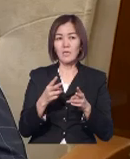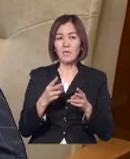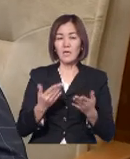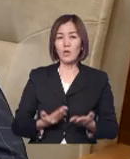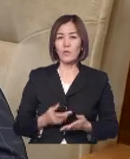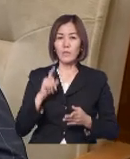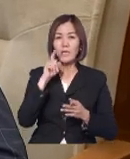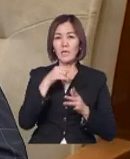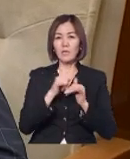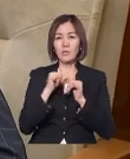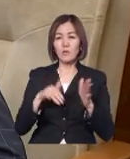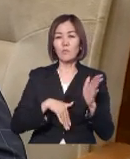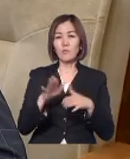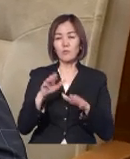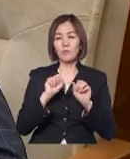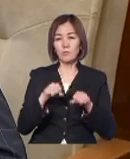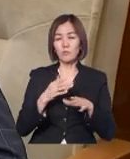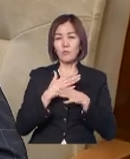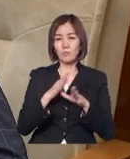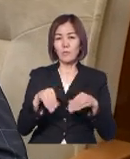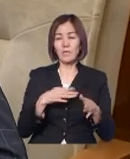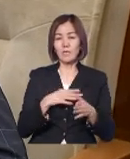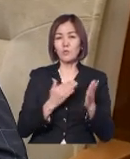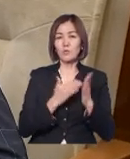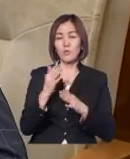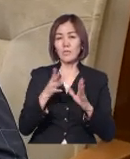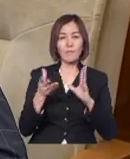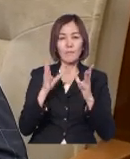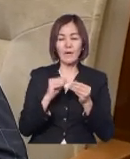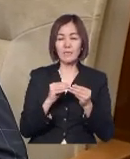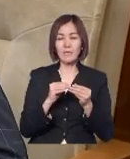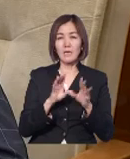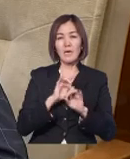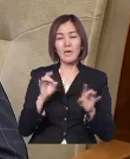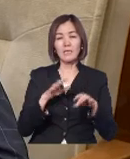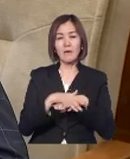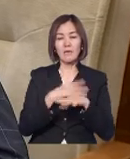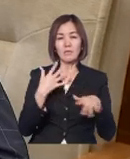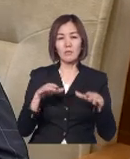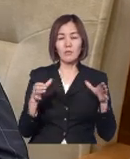әлеуметтік экономикалық дамын жақсартуға мүмкіндік береді. Жоғарыда айтылғандардың негізінде халықтың әлеуметтік осал